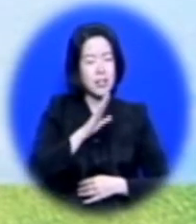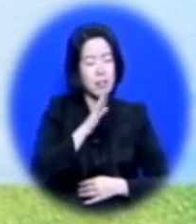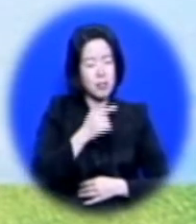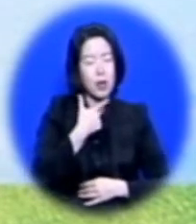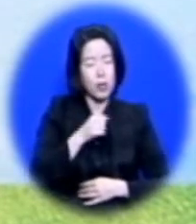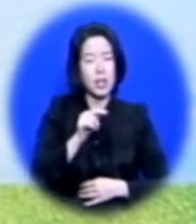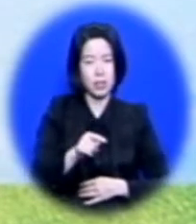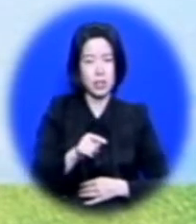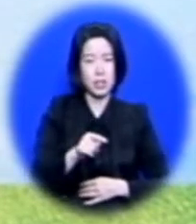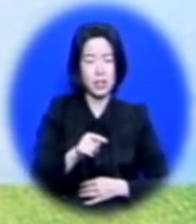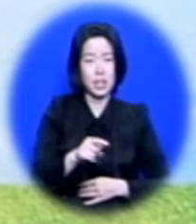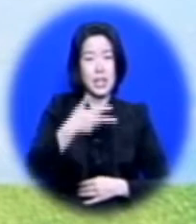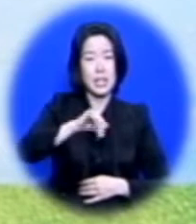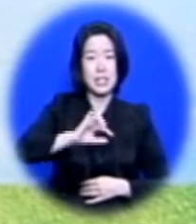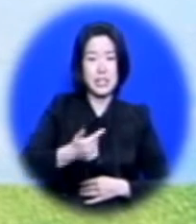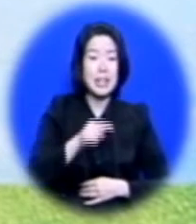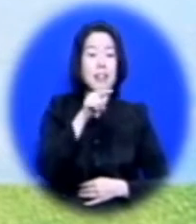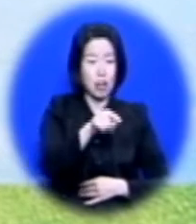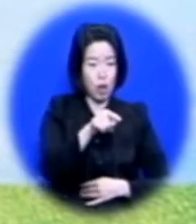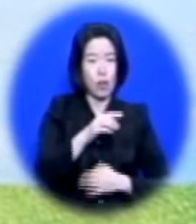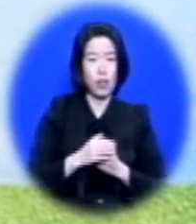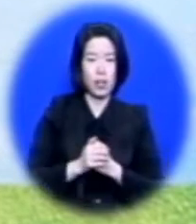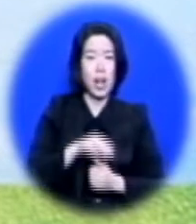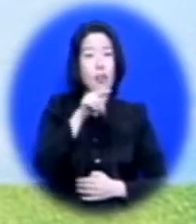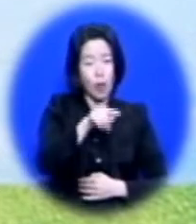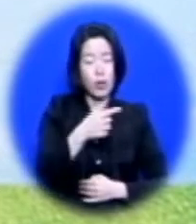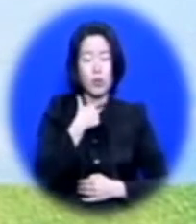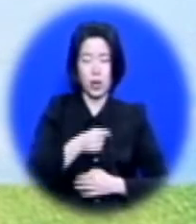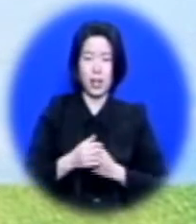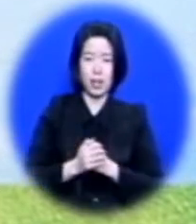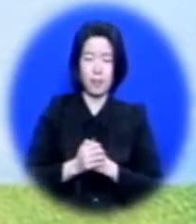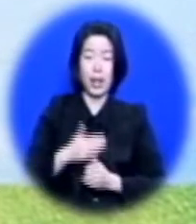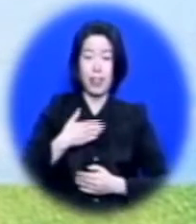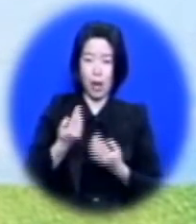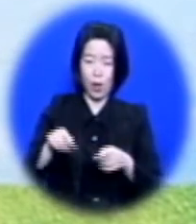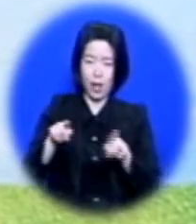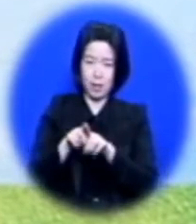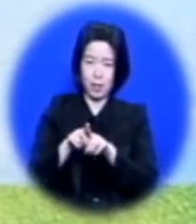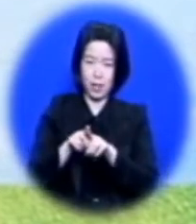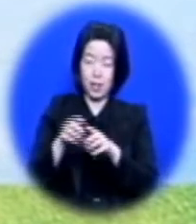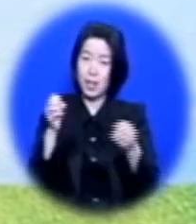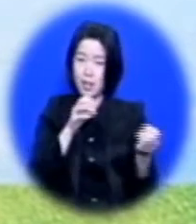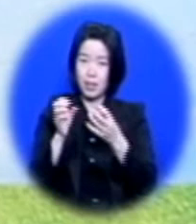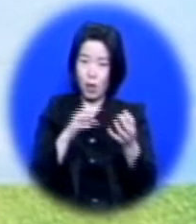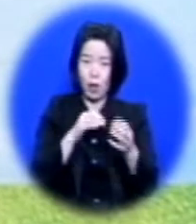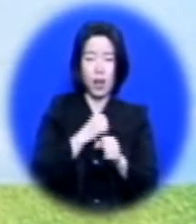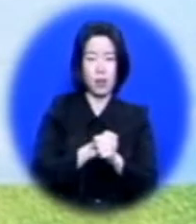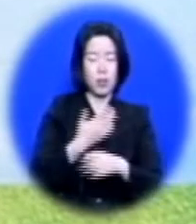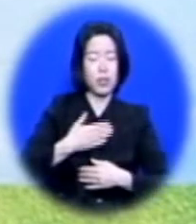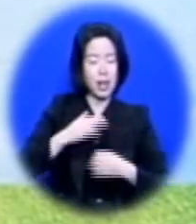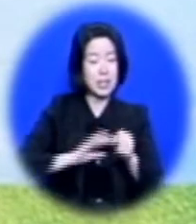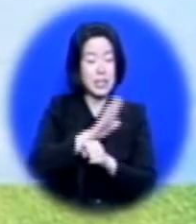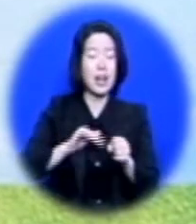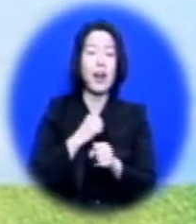바로 진 넣어야 너를 원하는 거야 나와 함께 대화하고 나를